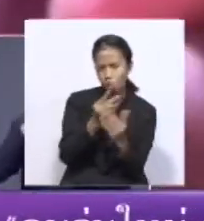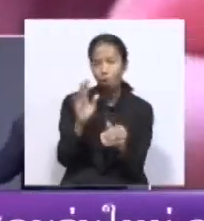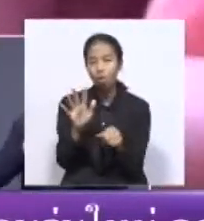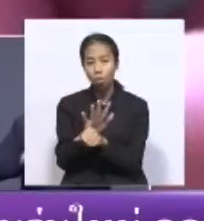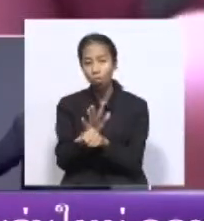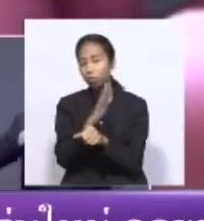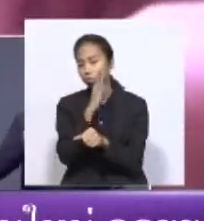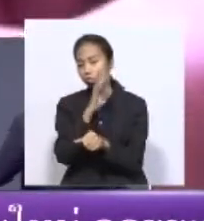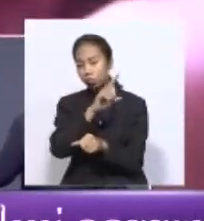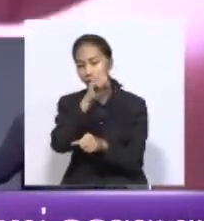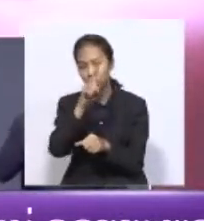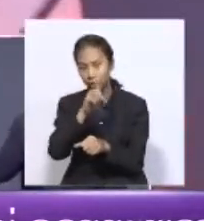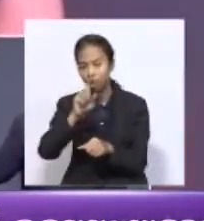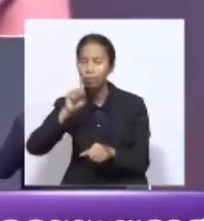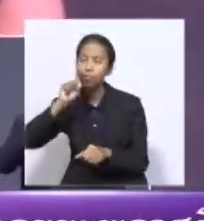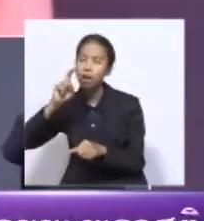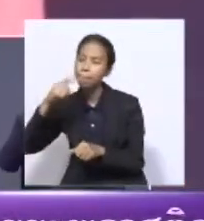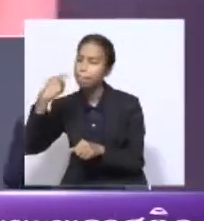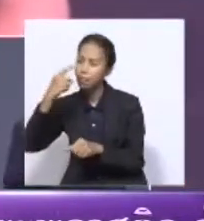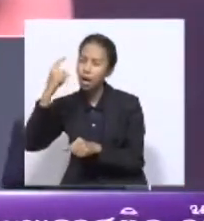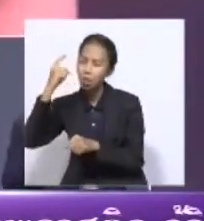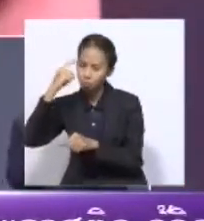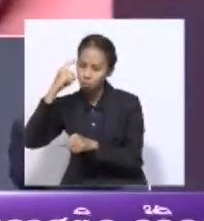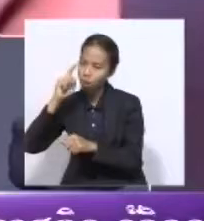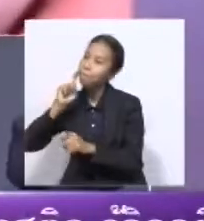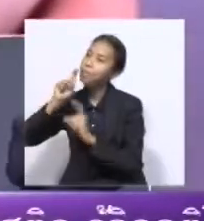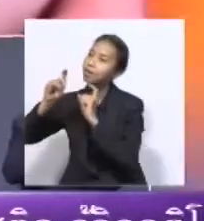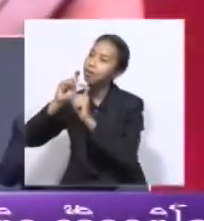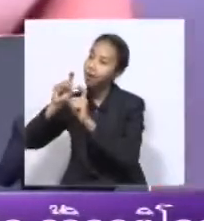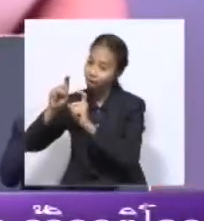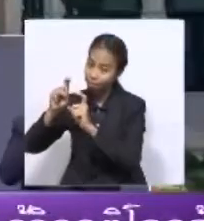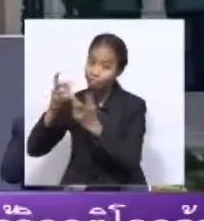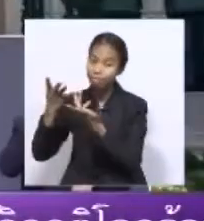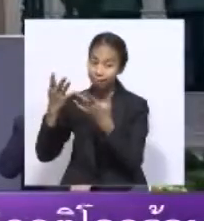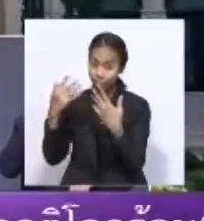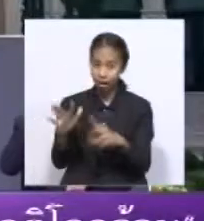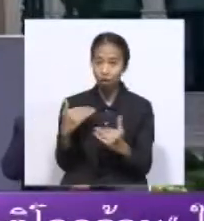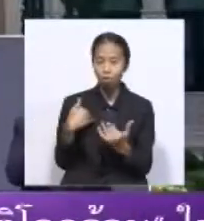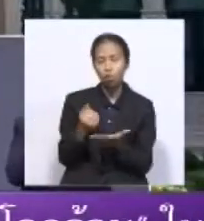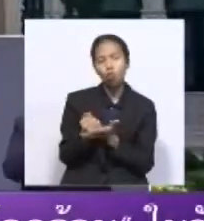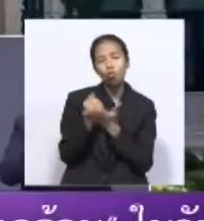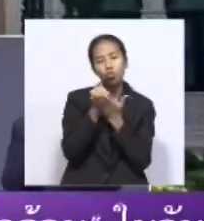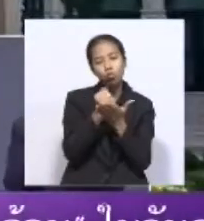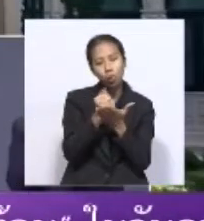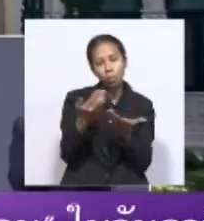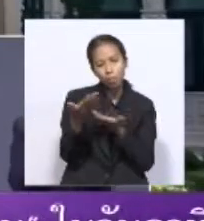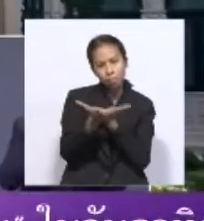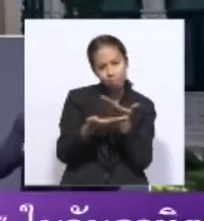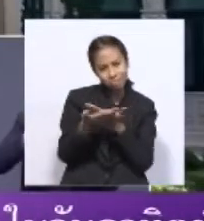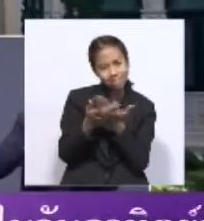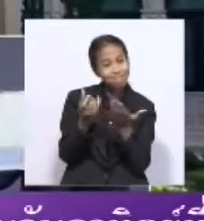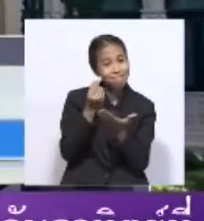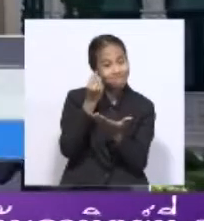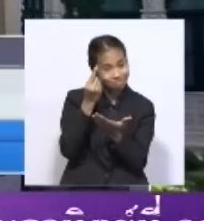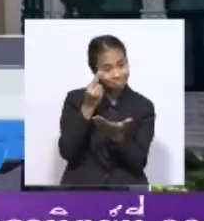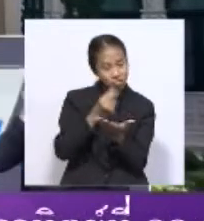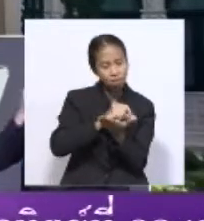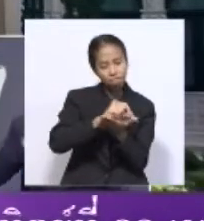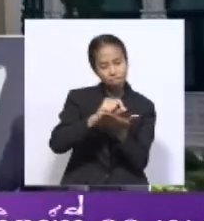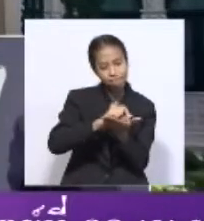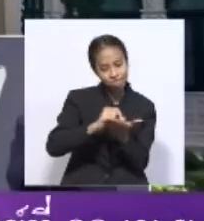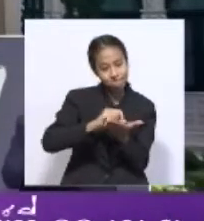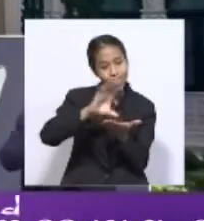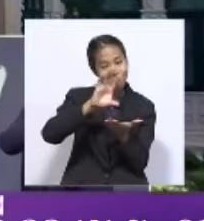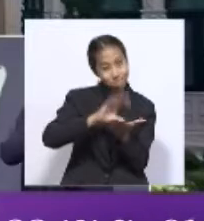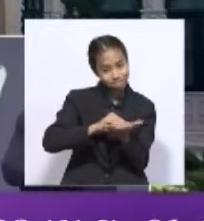หากสงสัยต้องไต่ถามผู้รู้ผู้ที่เชื่อได้เพื่อจะตรวจสอบความถูกต้องซักซ้อมความเข้าใจแล้วฉลาดที่จะขีดเขียนจดจำแ